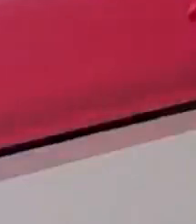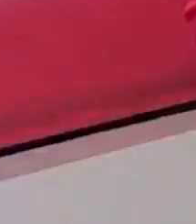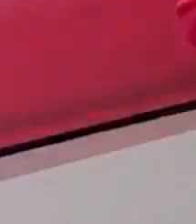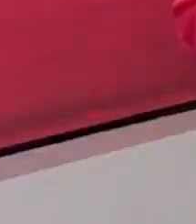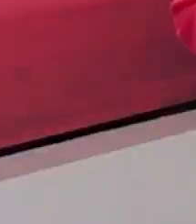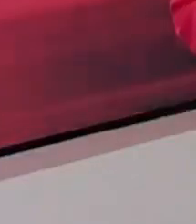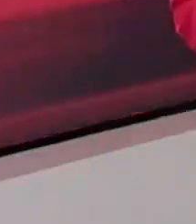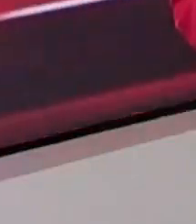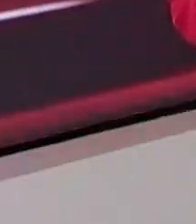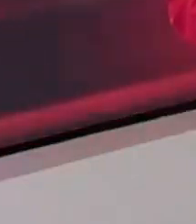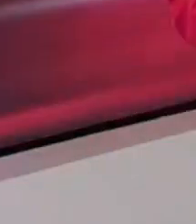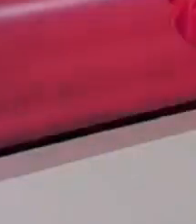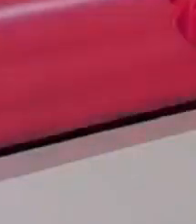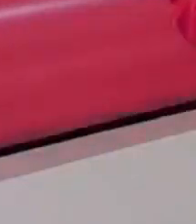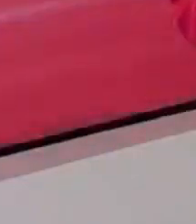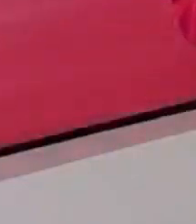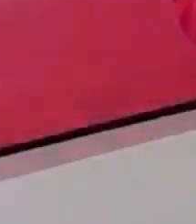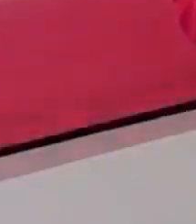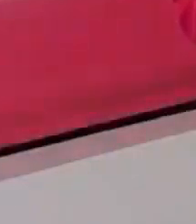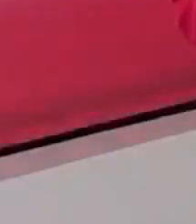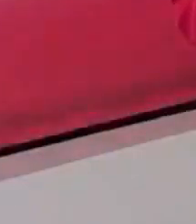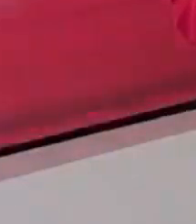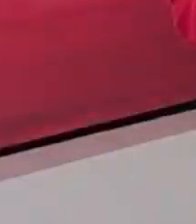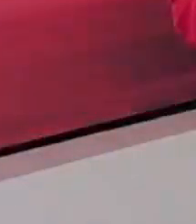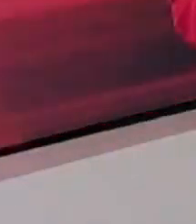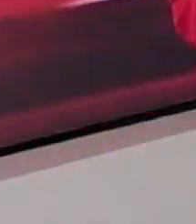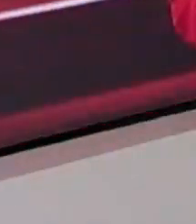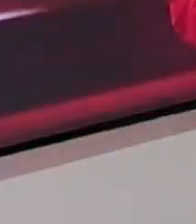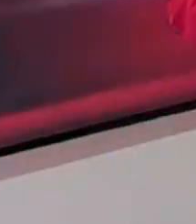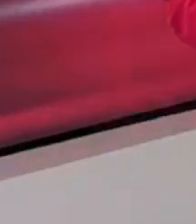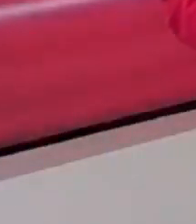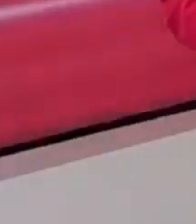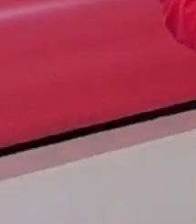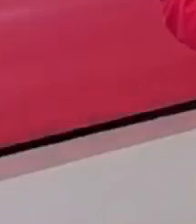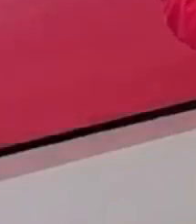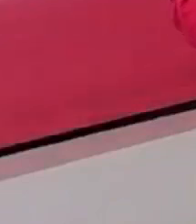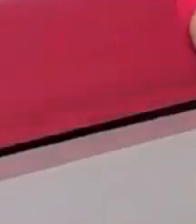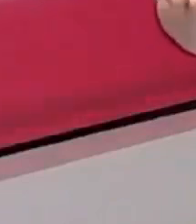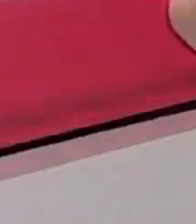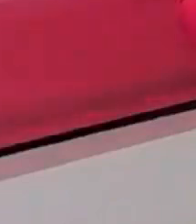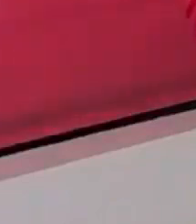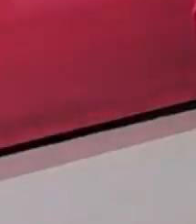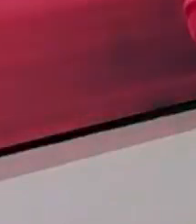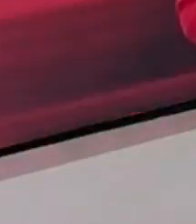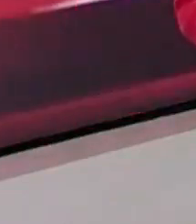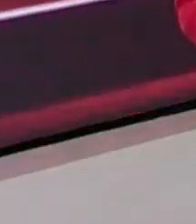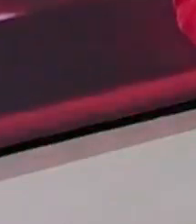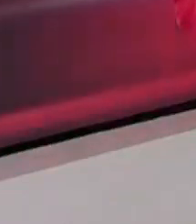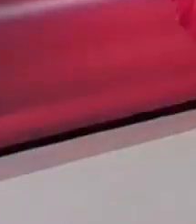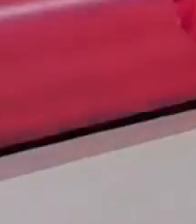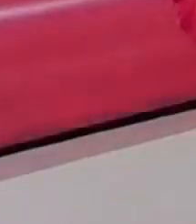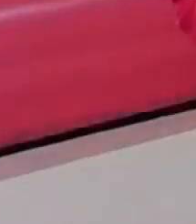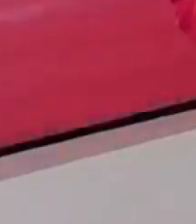Mga kapuso, para una ka sa mga balita, mag-subscribe sa GMA Integrated News sa YouTube. Sa mga kapuso abroad,